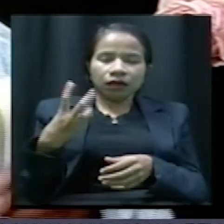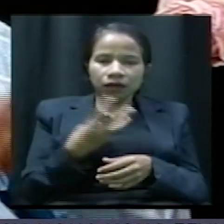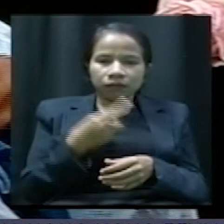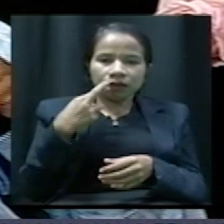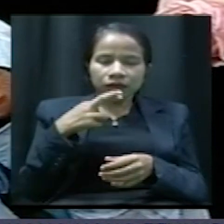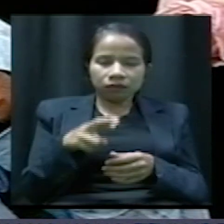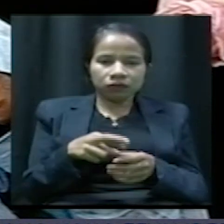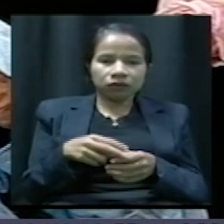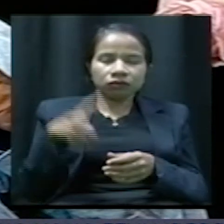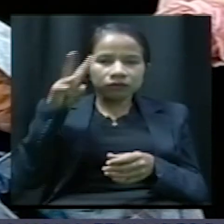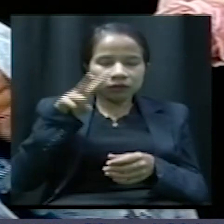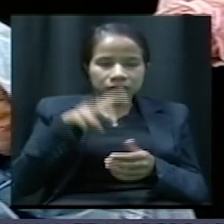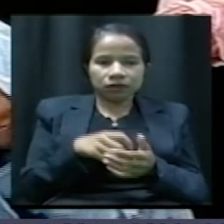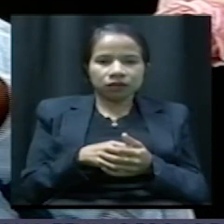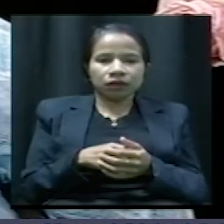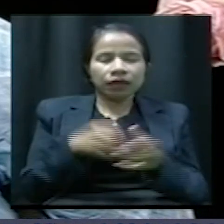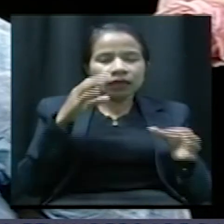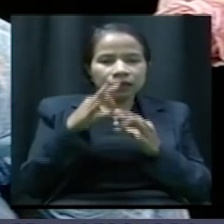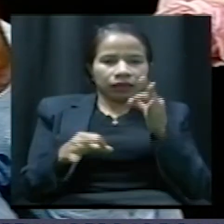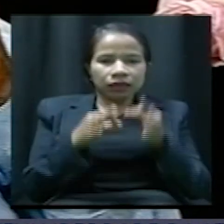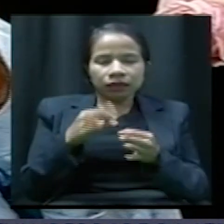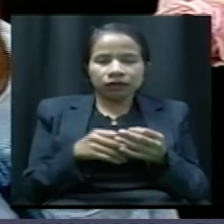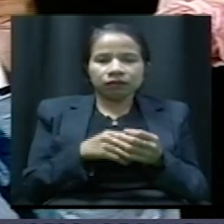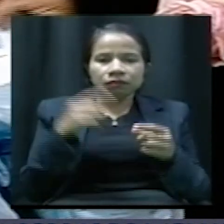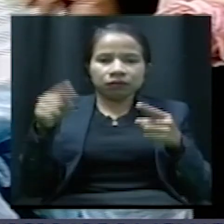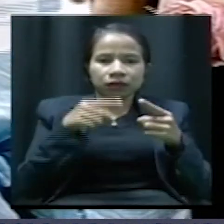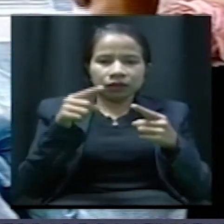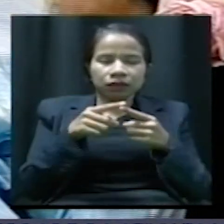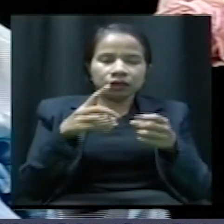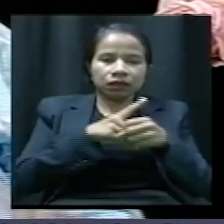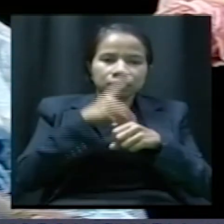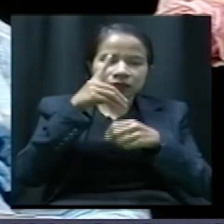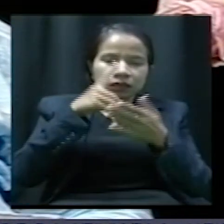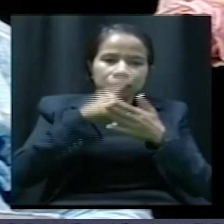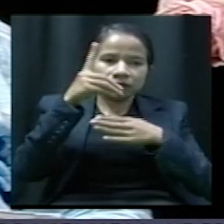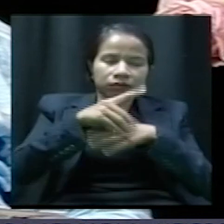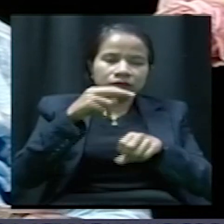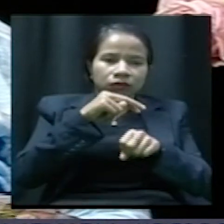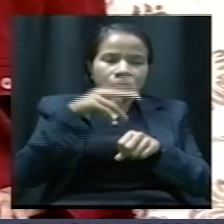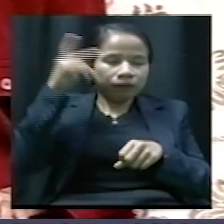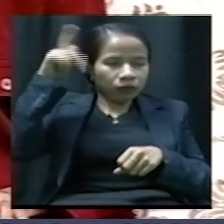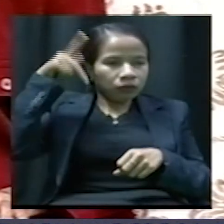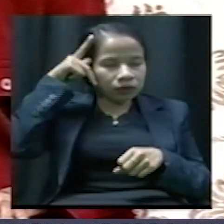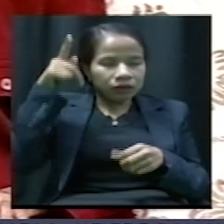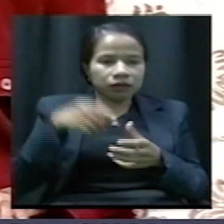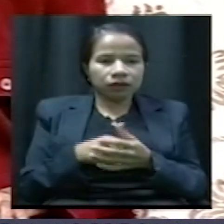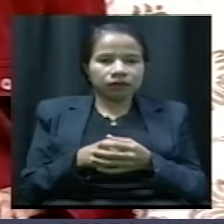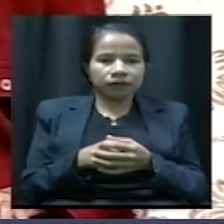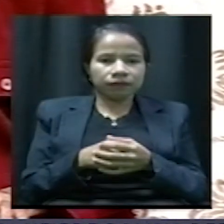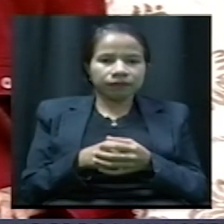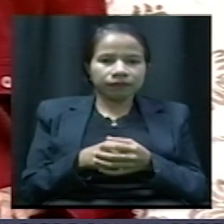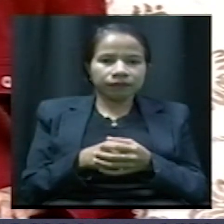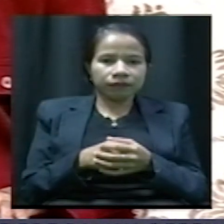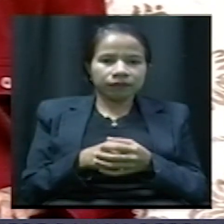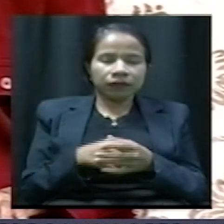Aminia rekomendasaun si pesquisa generasik makne. Sekarik bahira kono adrejen volen politika ruma. La bela region lo rasik.